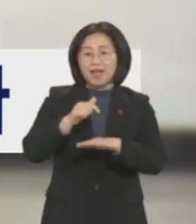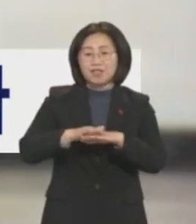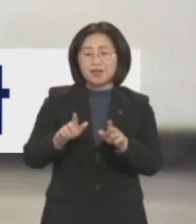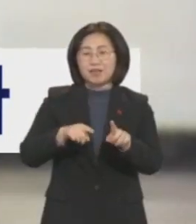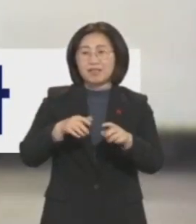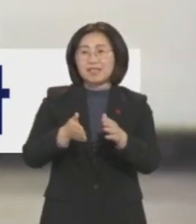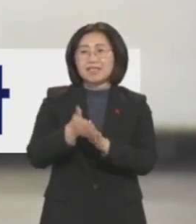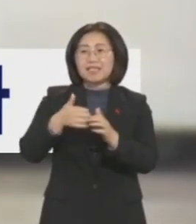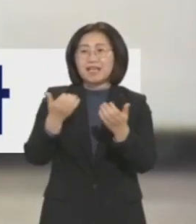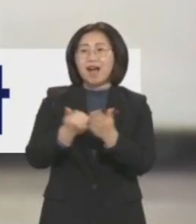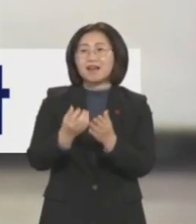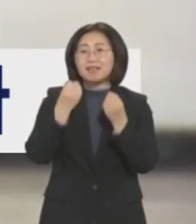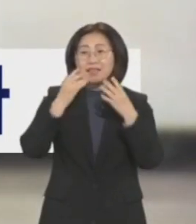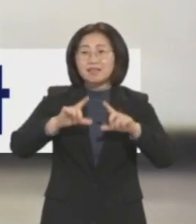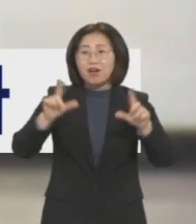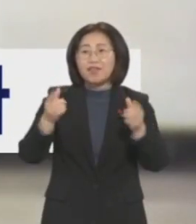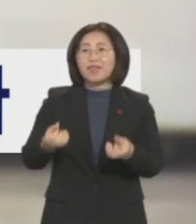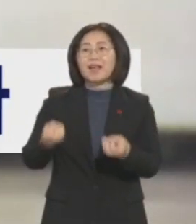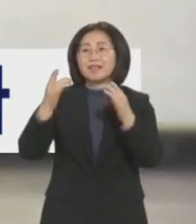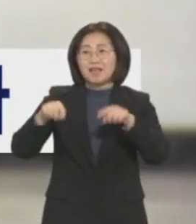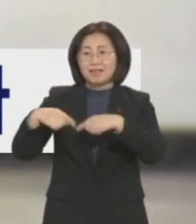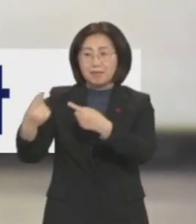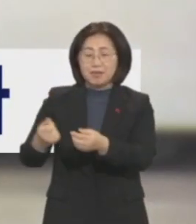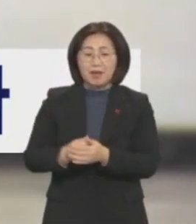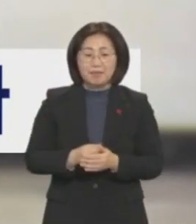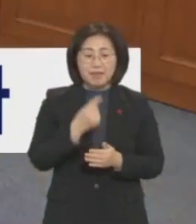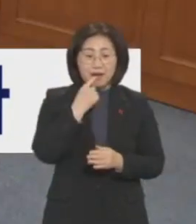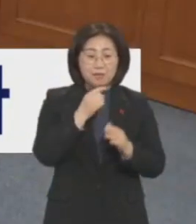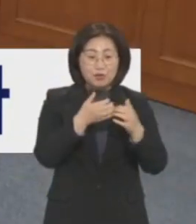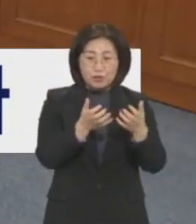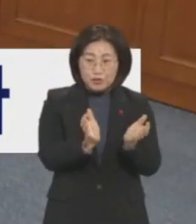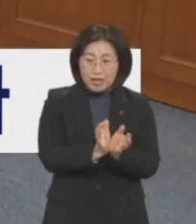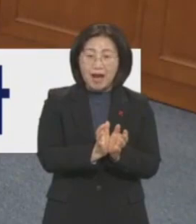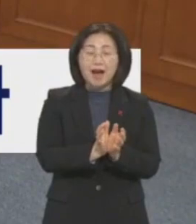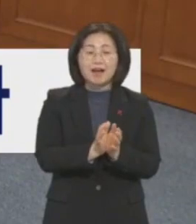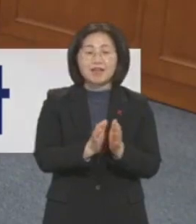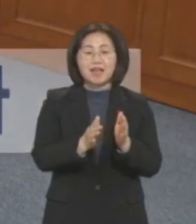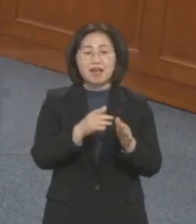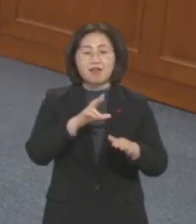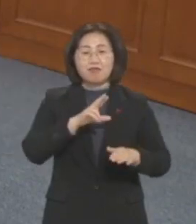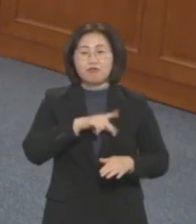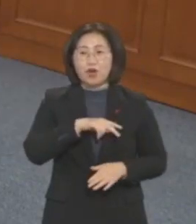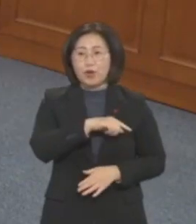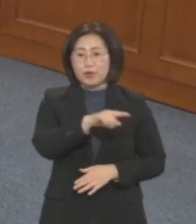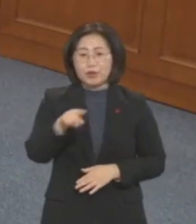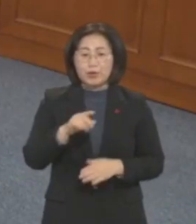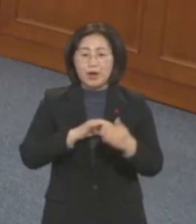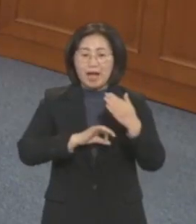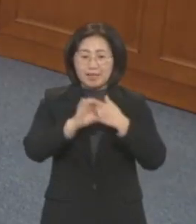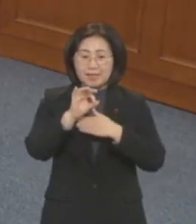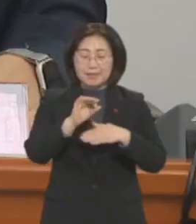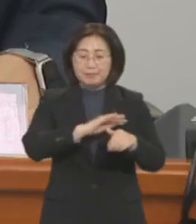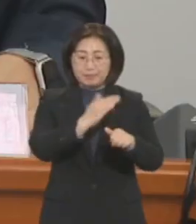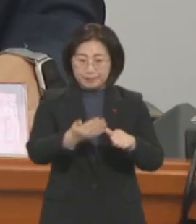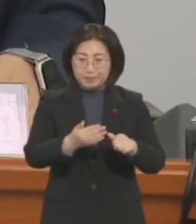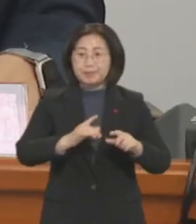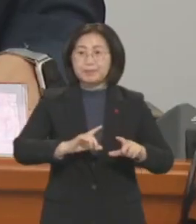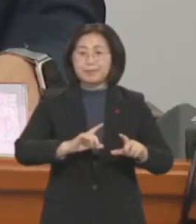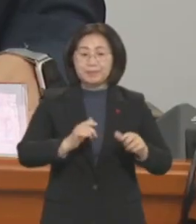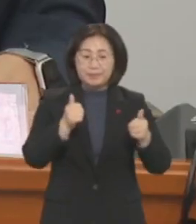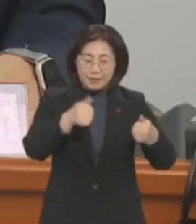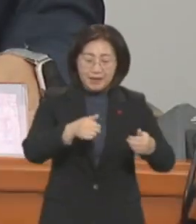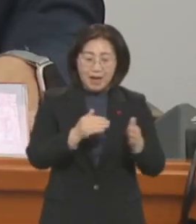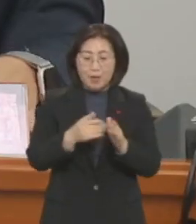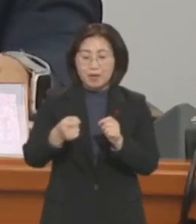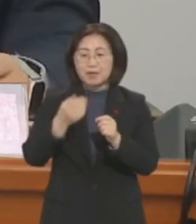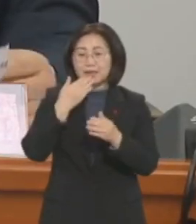인사회 참석합니다 더불어민주당 대전지역 국회의원들과 시구 의원들도 내일 오전 현충원을 참배하고 인근